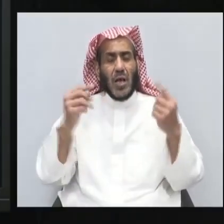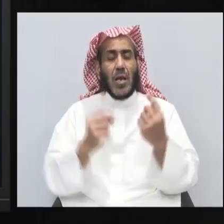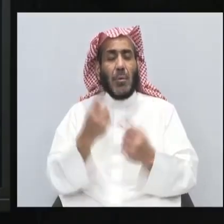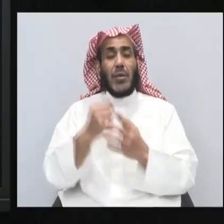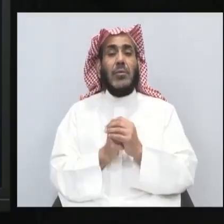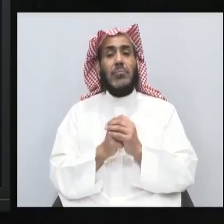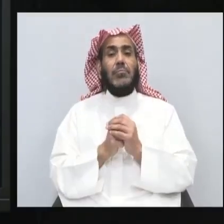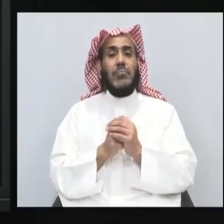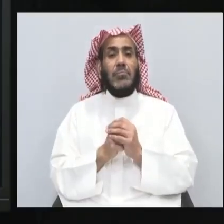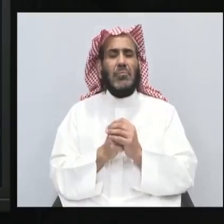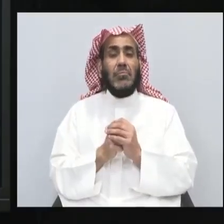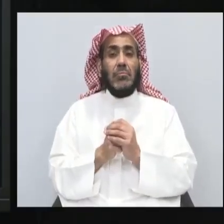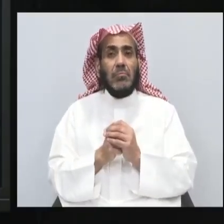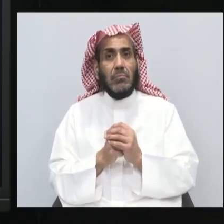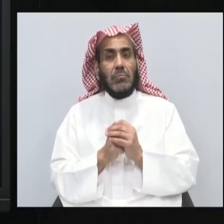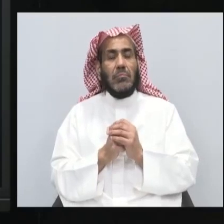النبات.